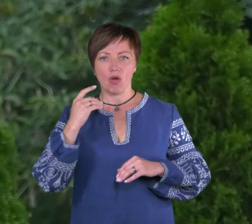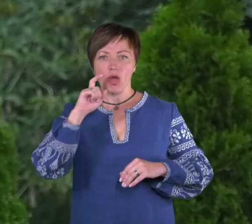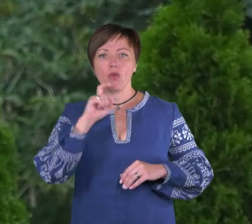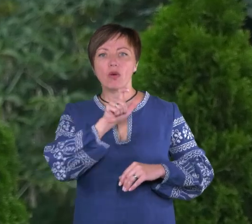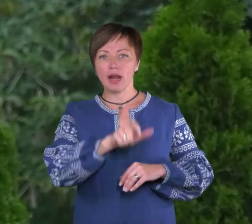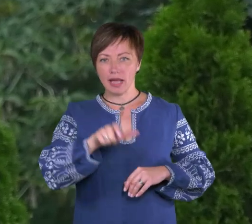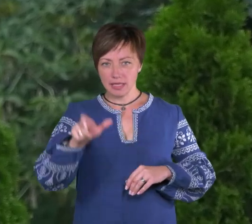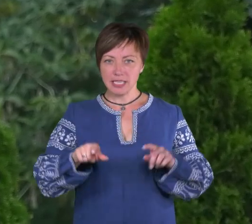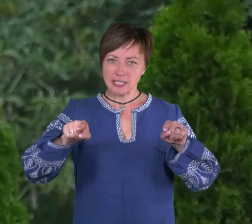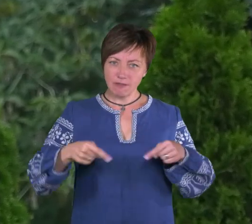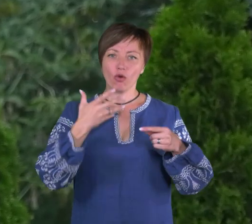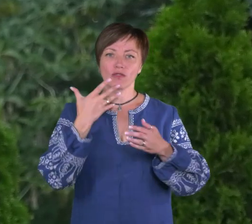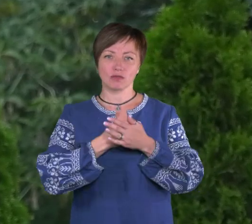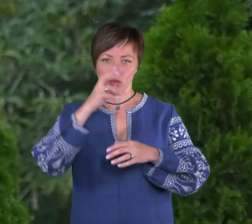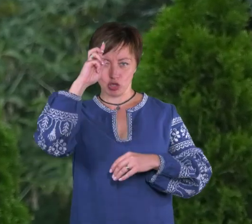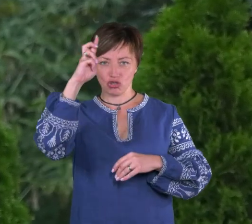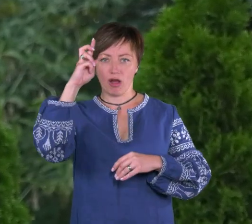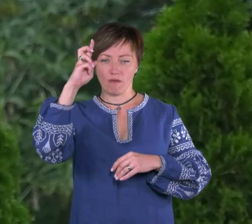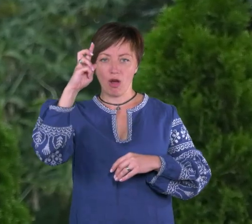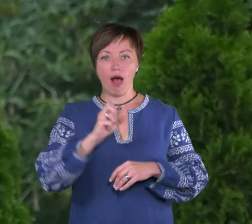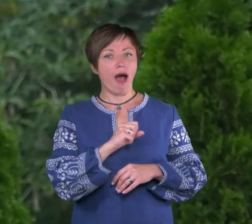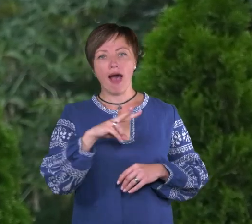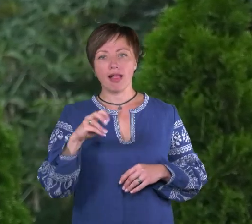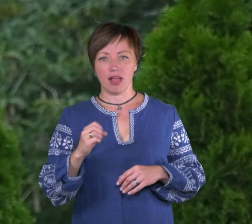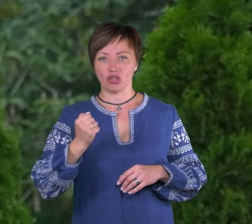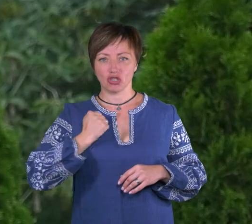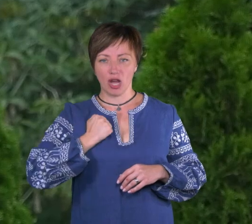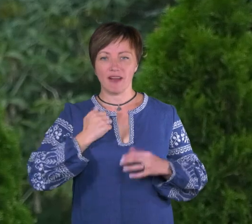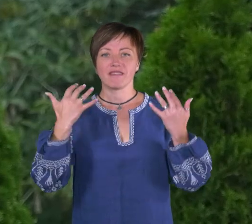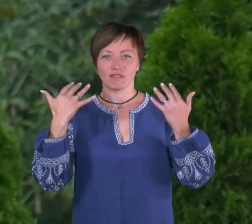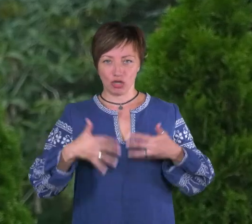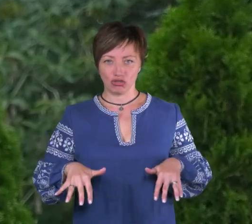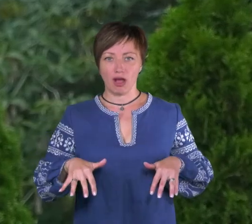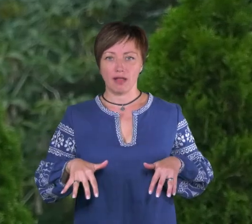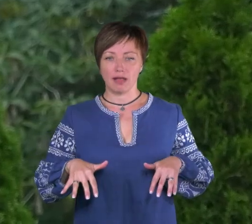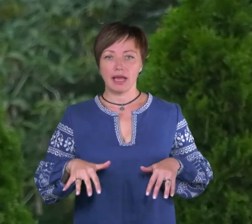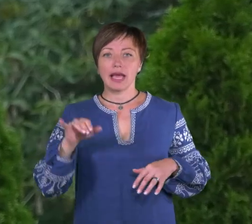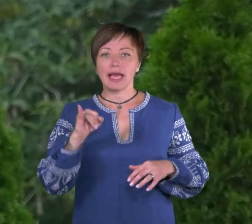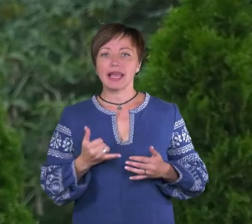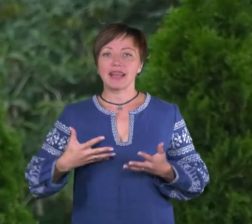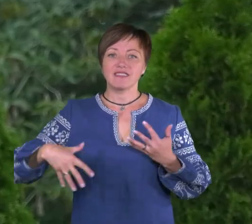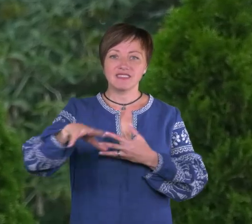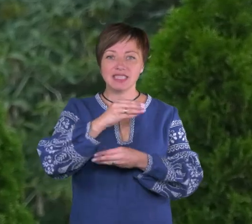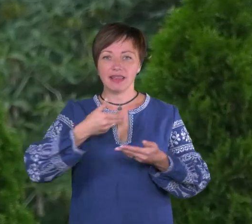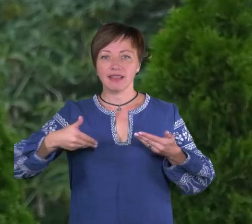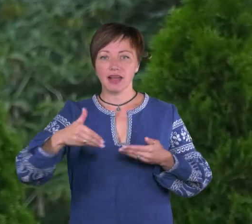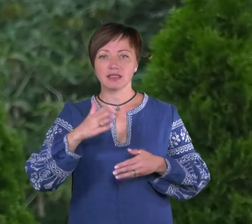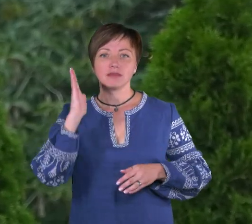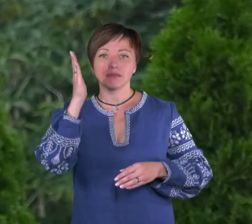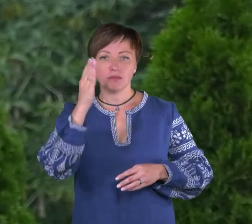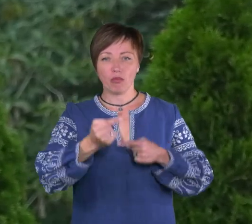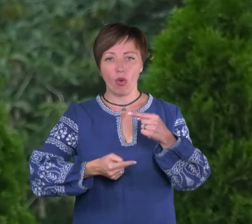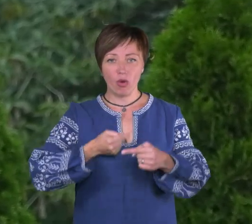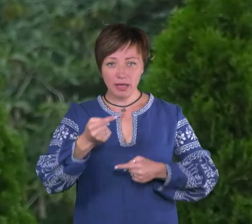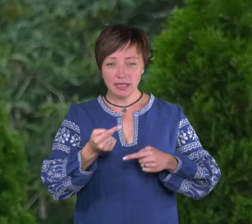українці створювали свою державу, але, на жаль, втрачали. І для всіх нас, і для всіх наших прийдешніх